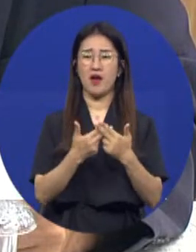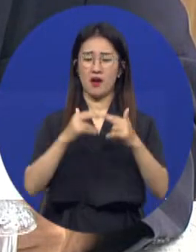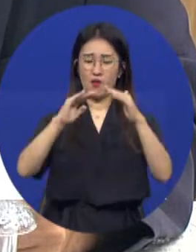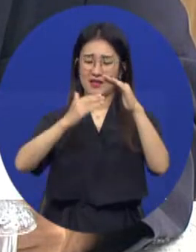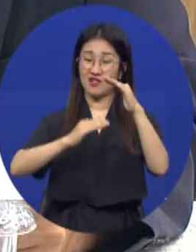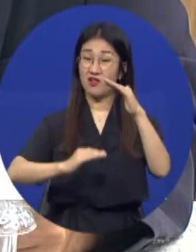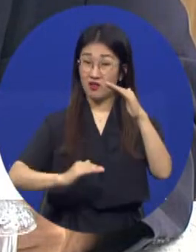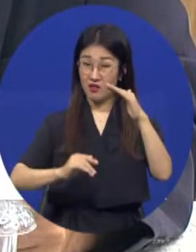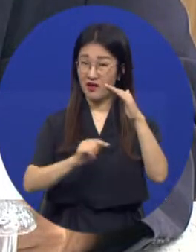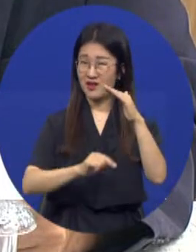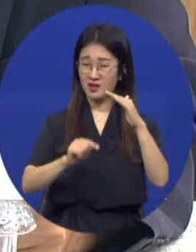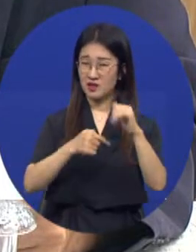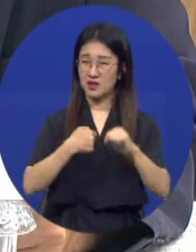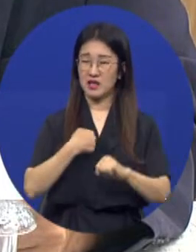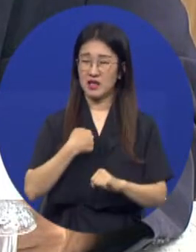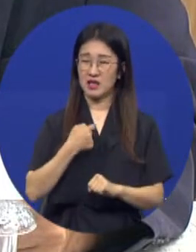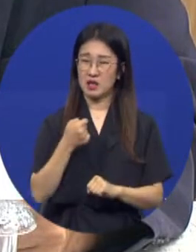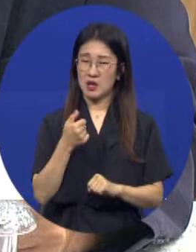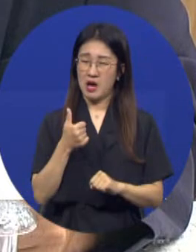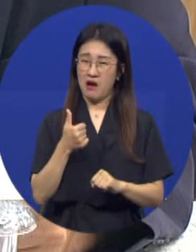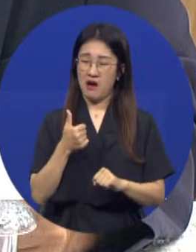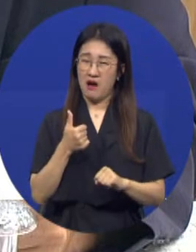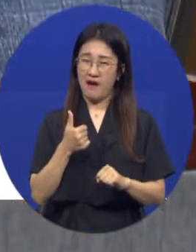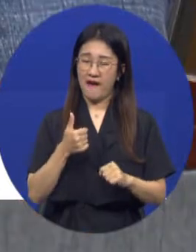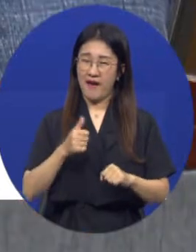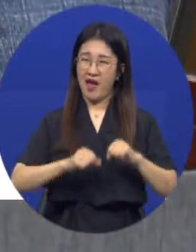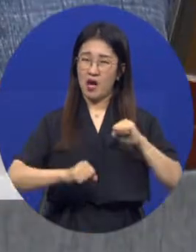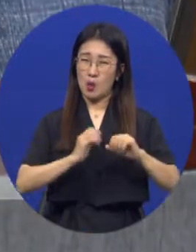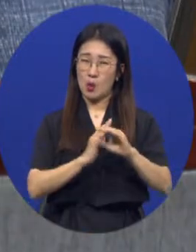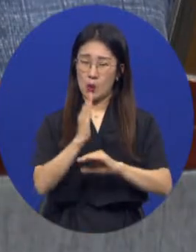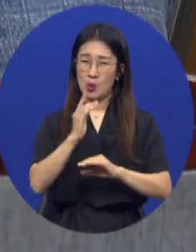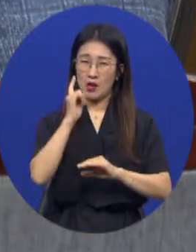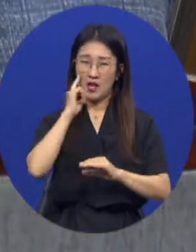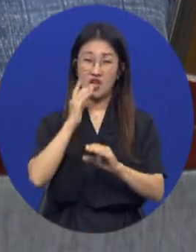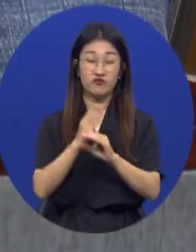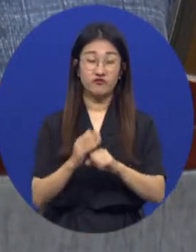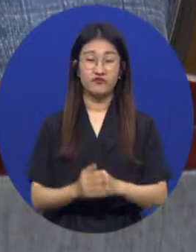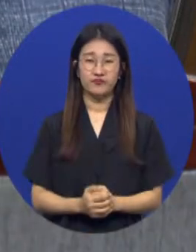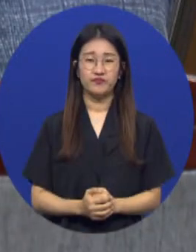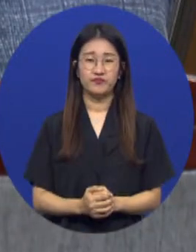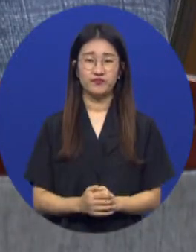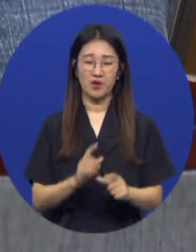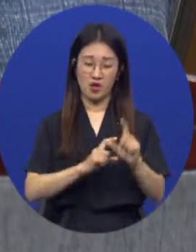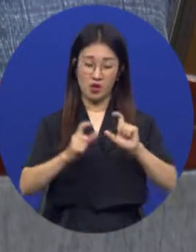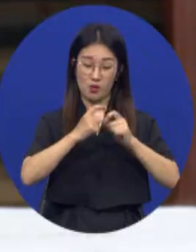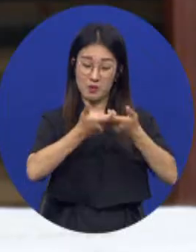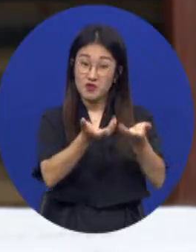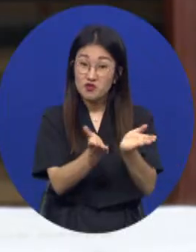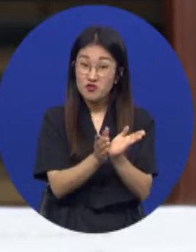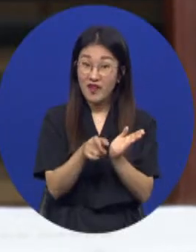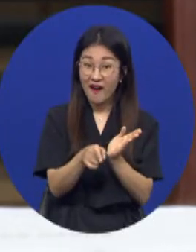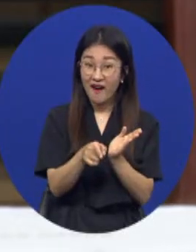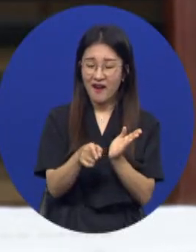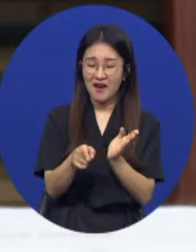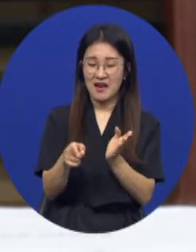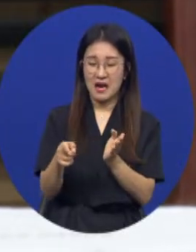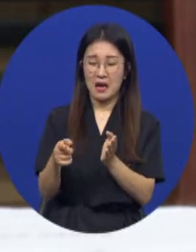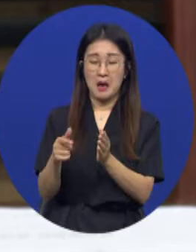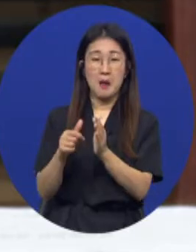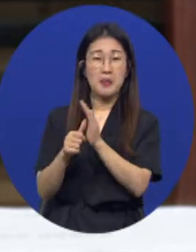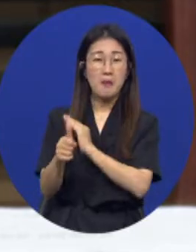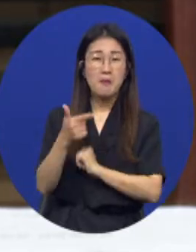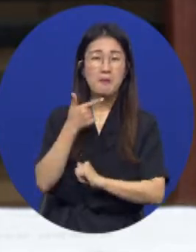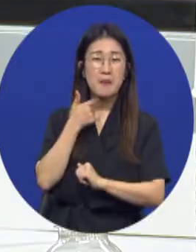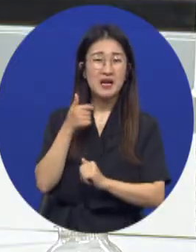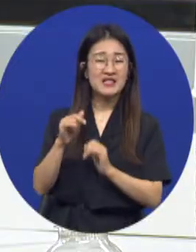속에서 제가 너무 과도한 행동이 아니었나. 네. 반면 더불어민주당 도의원들은 같은 당 원내대표였던 김